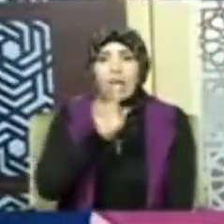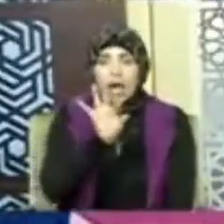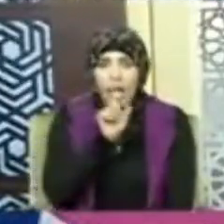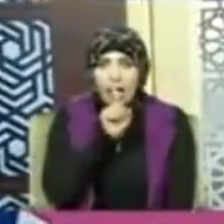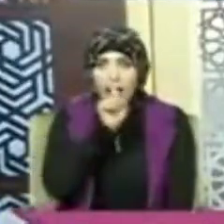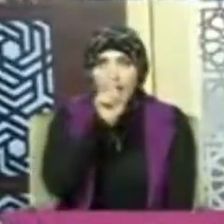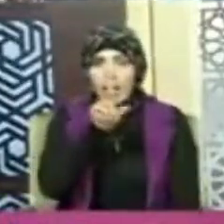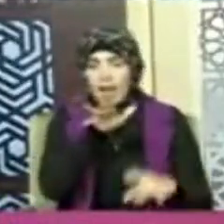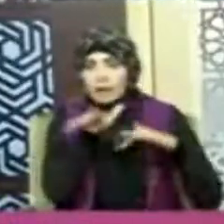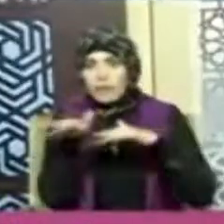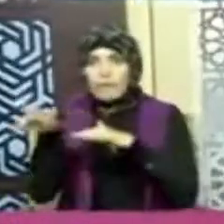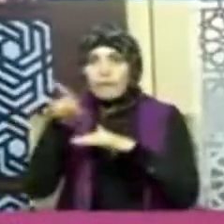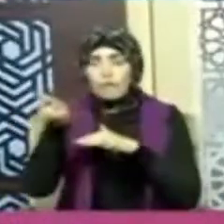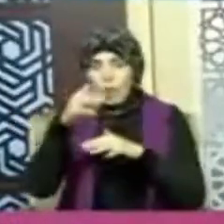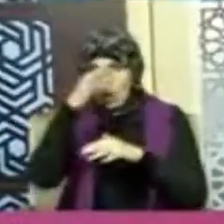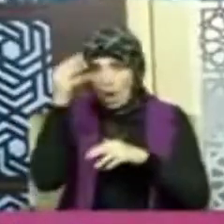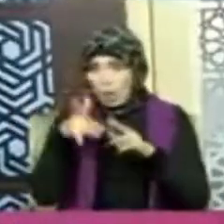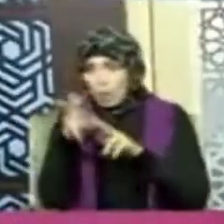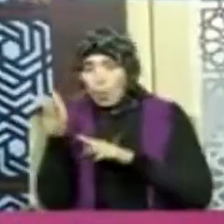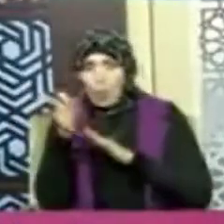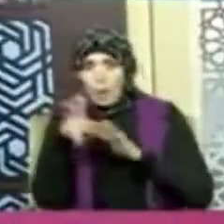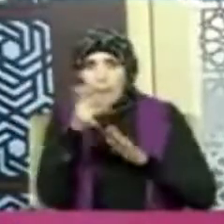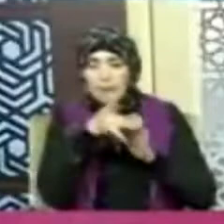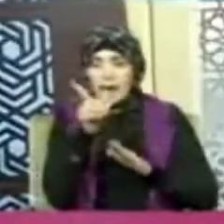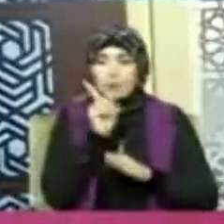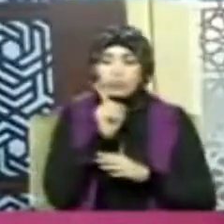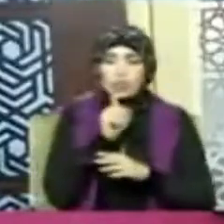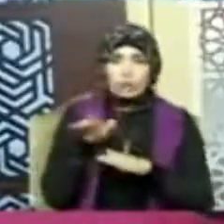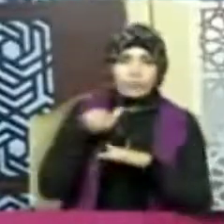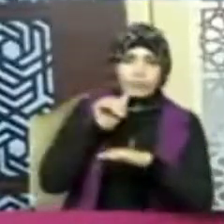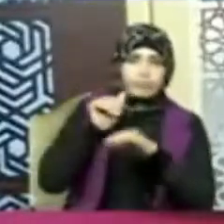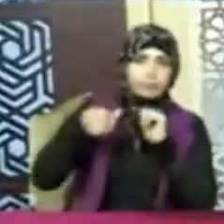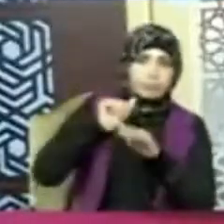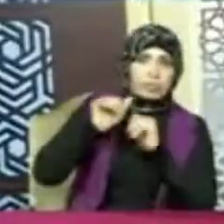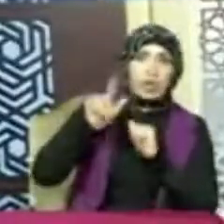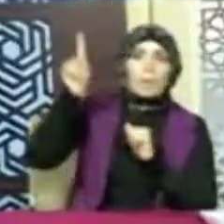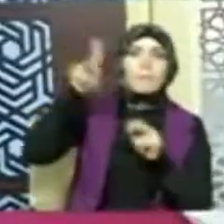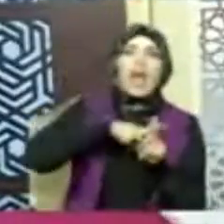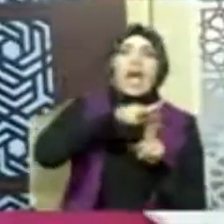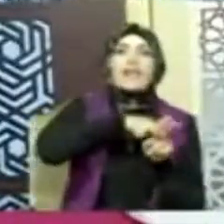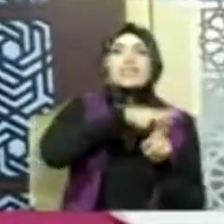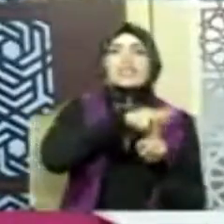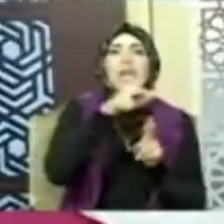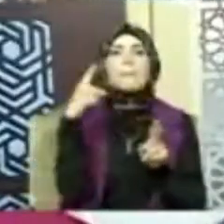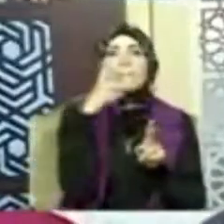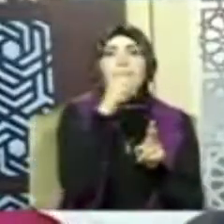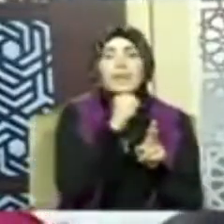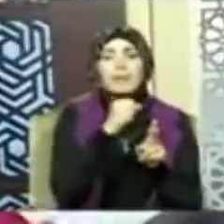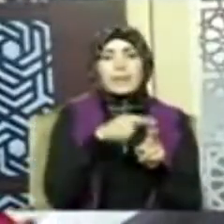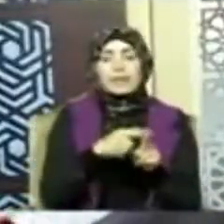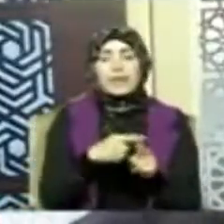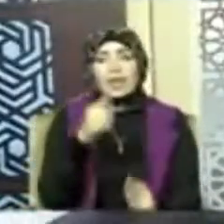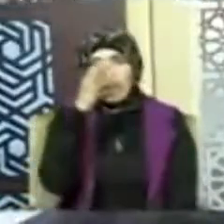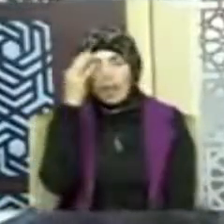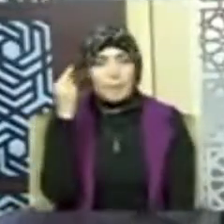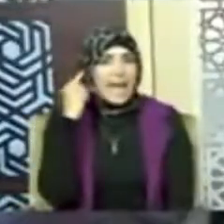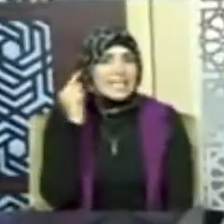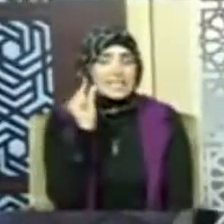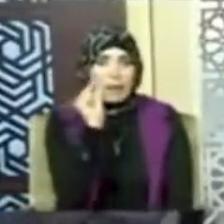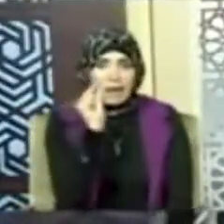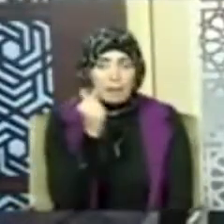تنفروا يعذبكم عذابا أليما. عندما يأتي العذاب أو ذكر العذاب، ذهن أكثر